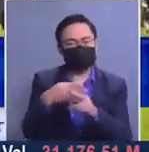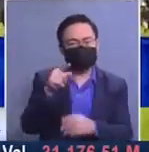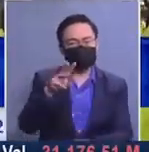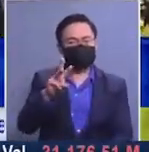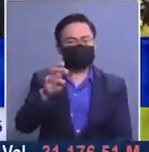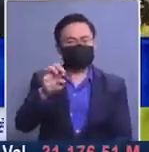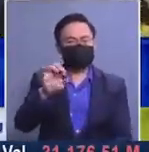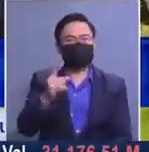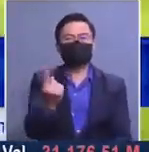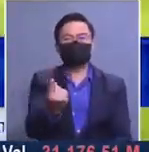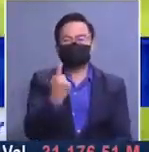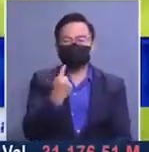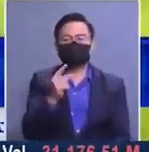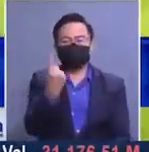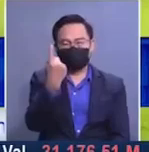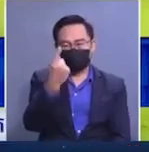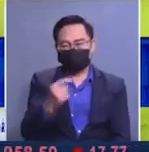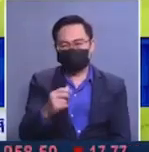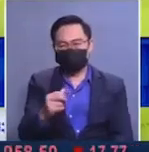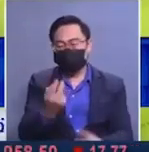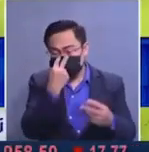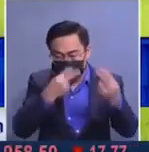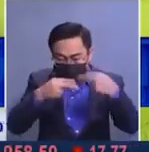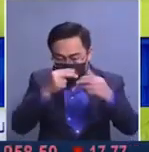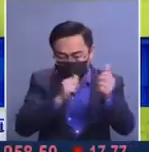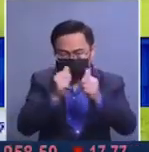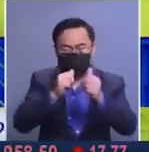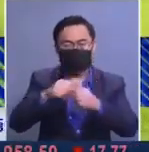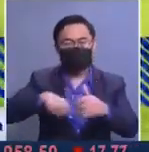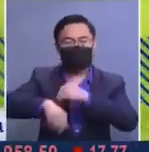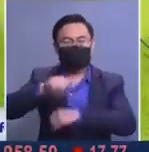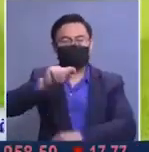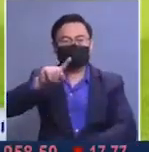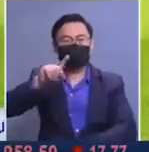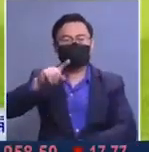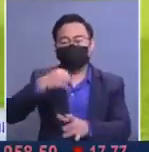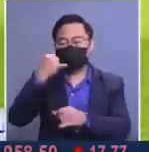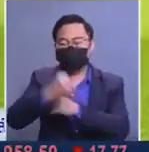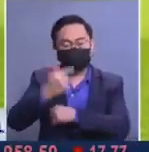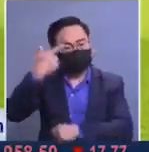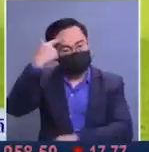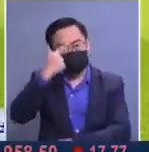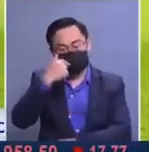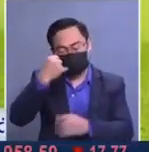เตมีเข้ามาแทนนะครับแต่รอหลังจบเกมไทยลีกในอาทิตย์นี้อีกครั้งครับ